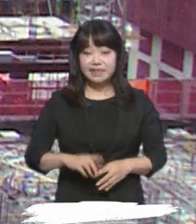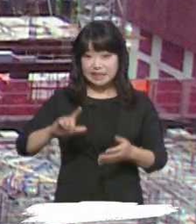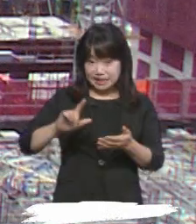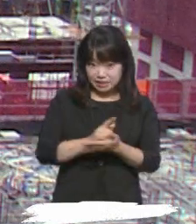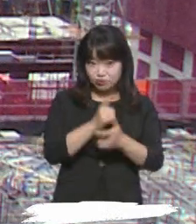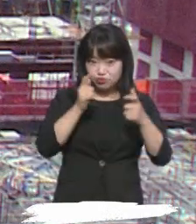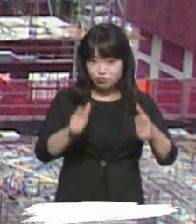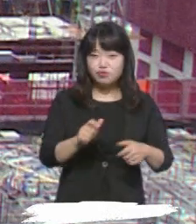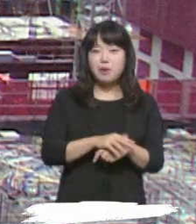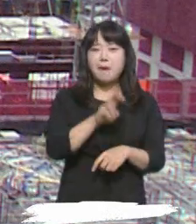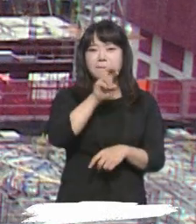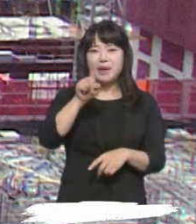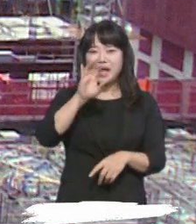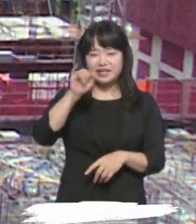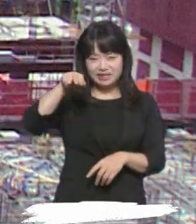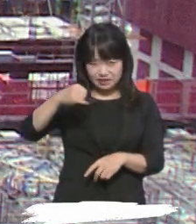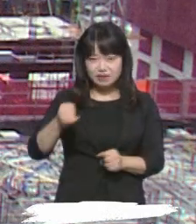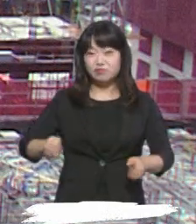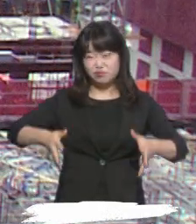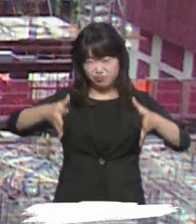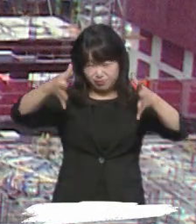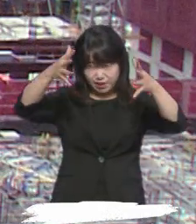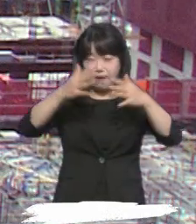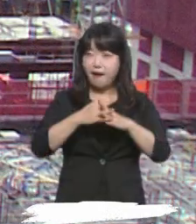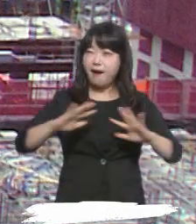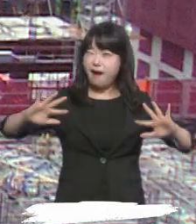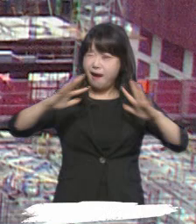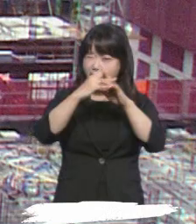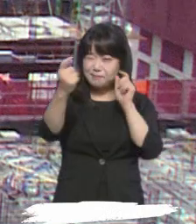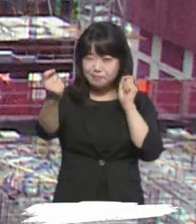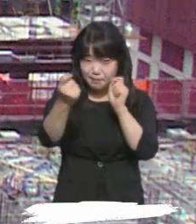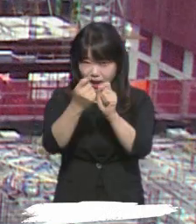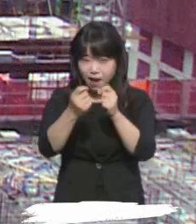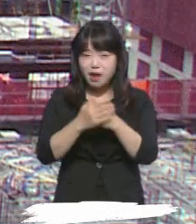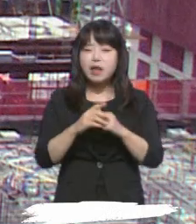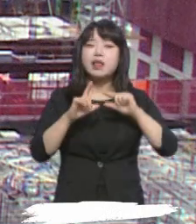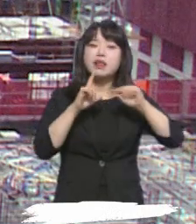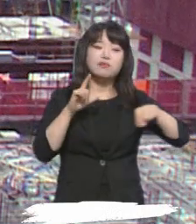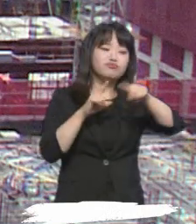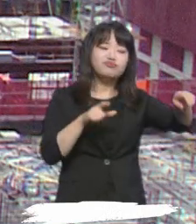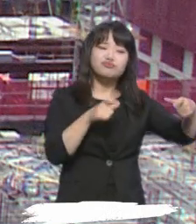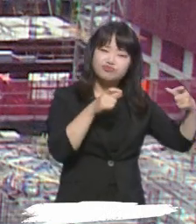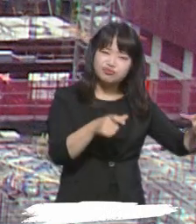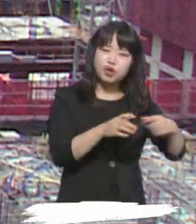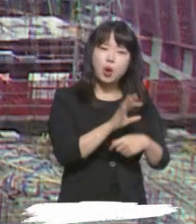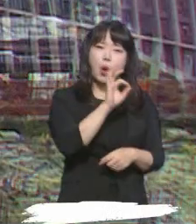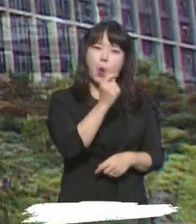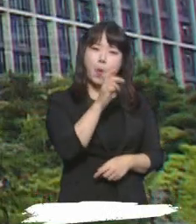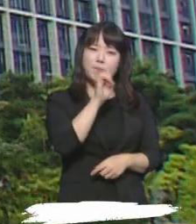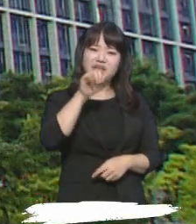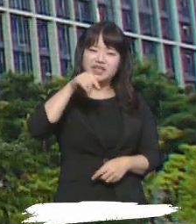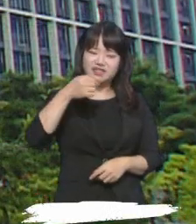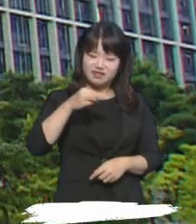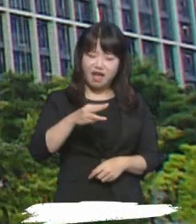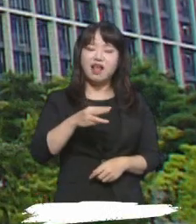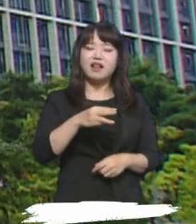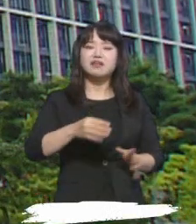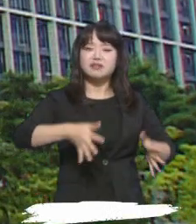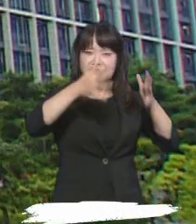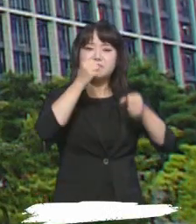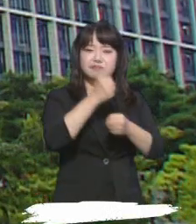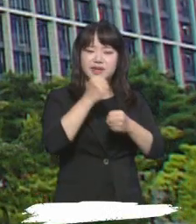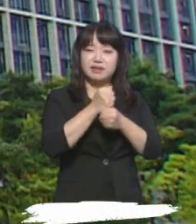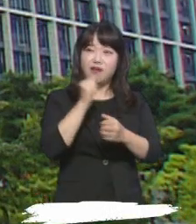강서구 마곡 마이스 복합단지가 완공을 눈앞에 둔 가운데 일부 구역에서 오피스텔도 지을 수 있도록 기존에